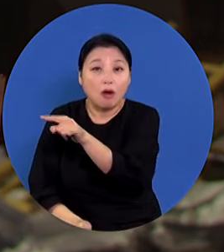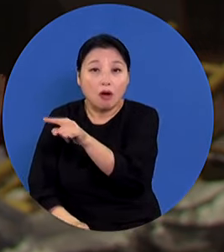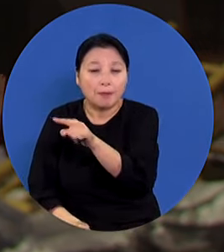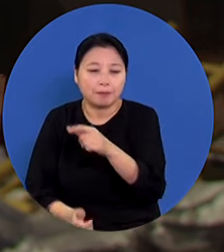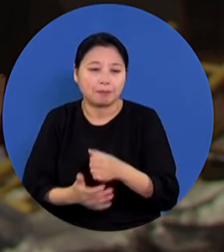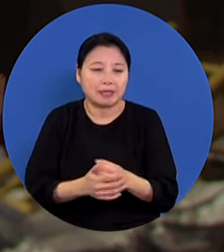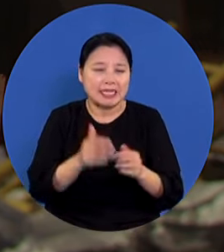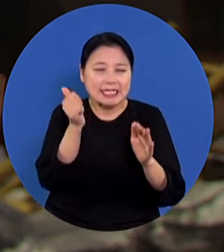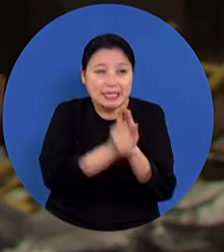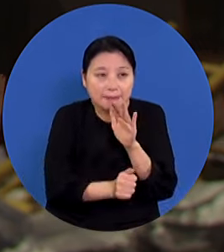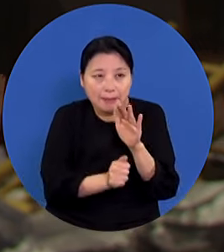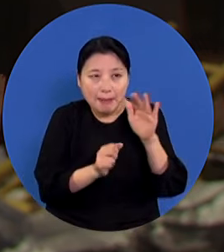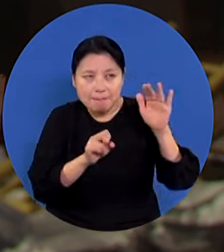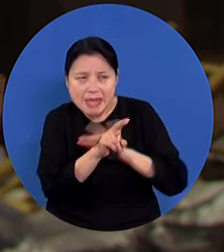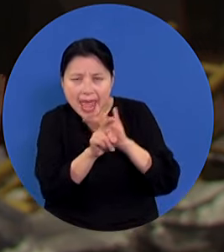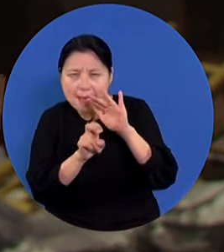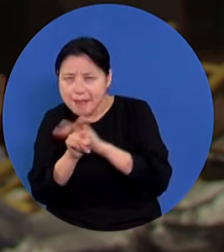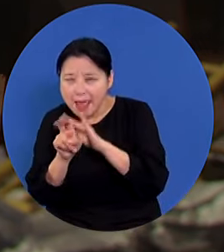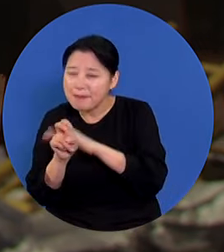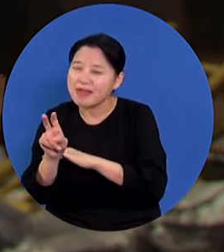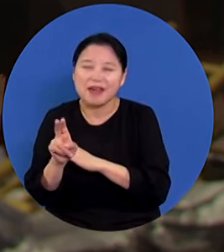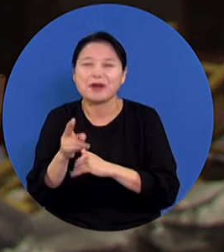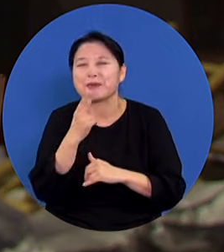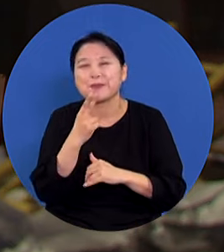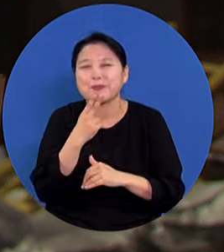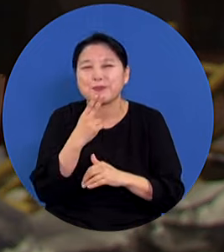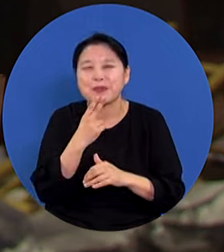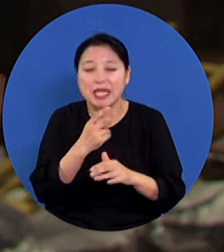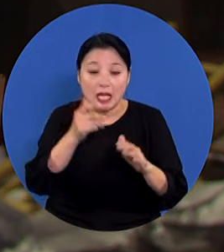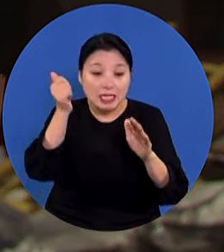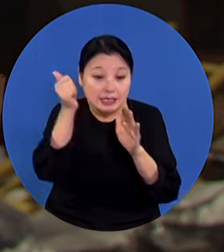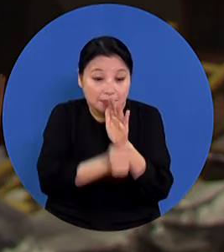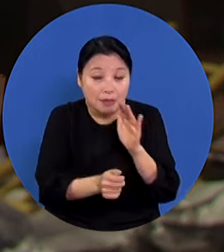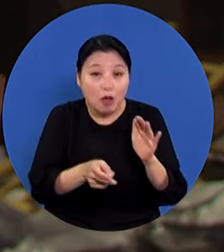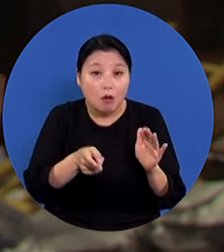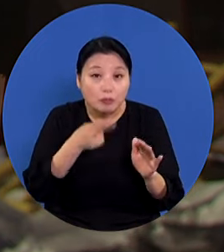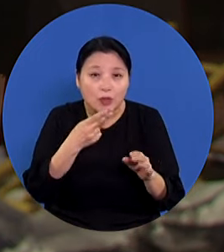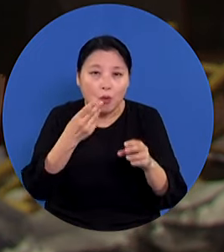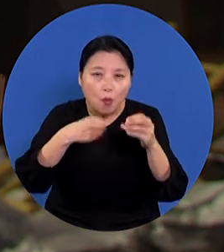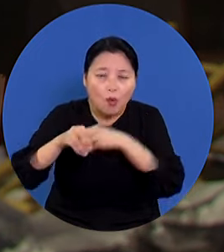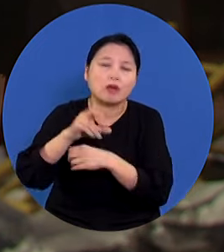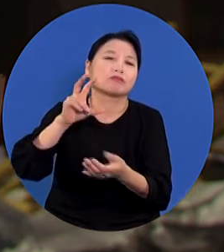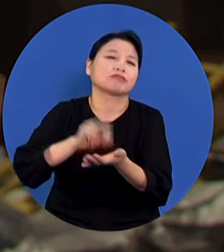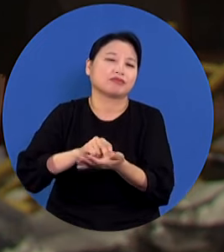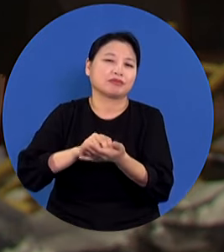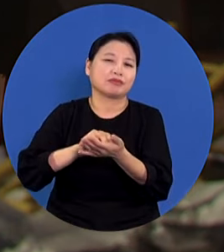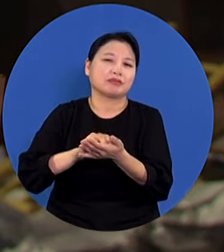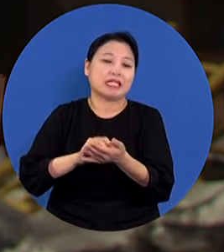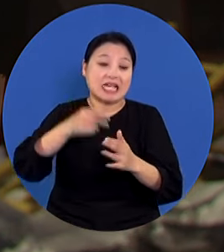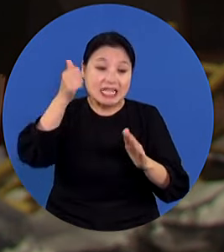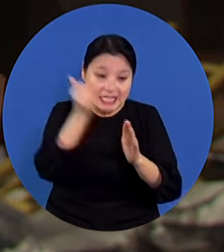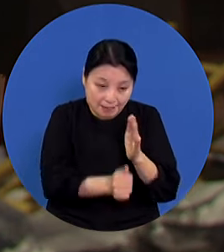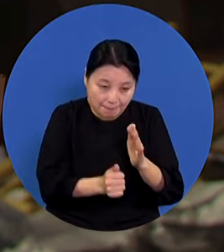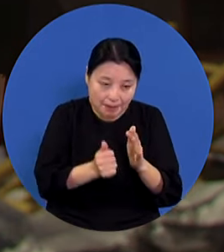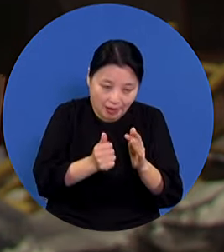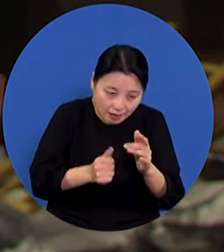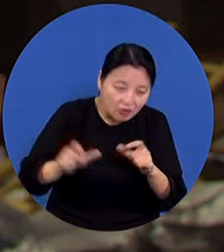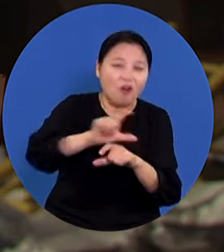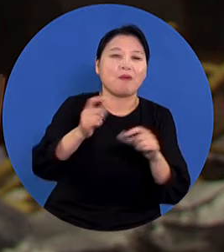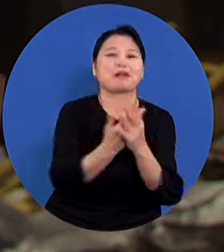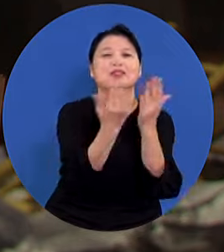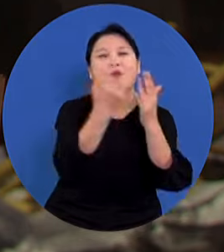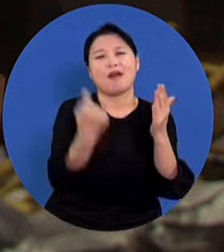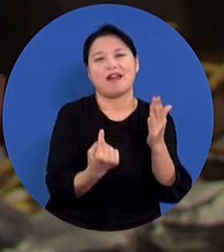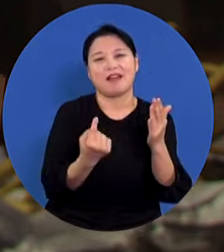피해서 산다는 거는 있을 수 없고 오히려 아까도 말씀드렸지만 실패를 안 하면 더 문제죠. 그게 오히려 더 문제인 거예요. 예. 그 사람의 발전에 있어서 예. 예. 예.